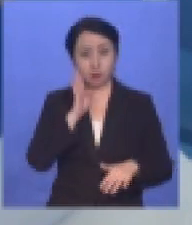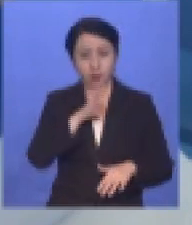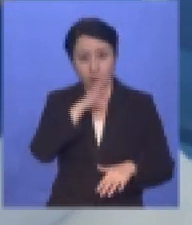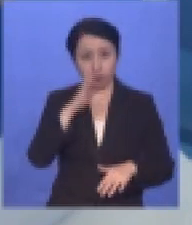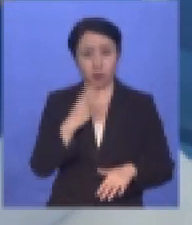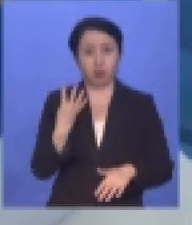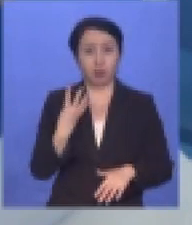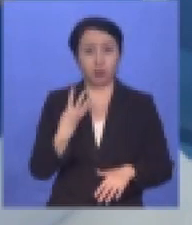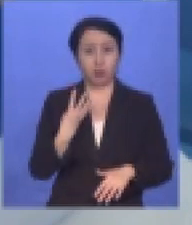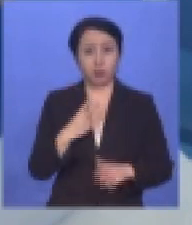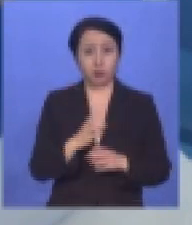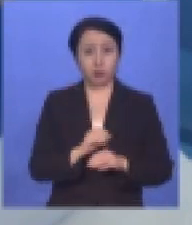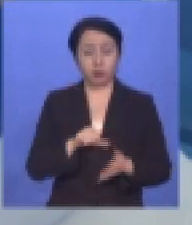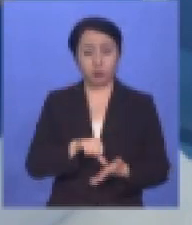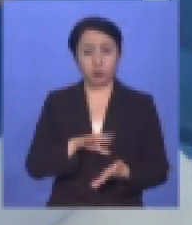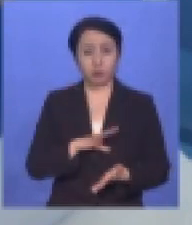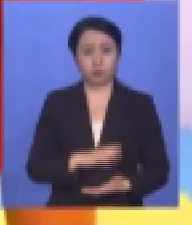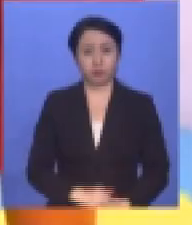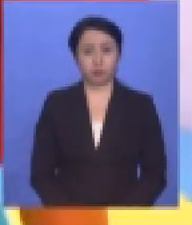ата-аналармен бірге 40-қа жуық бала қатысты.